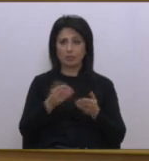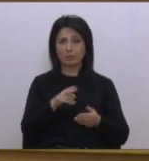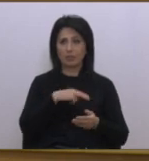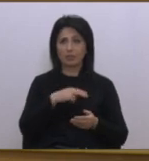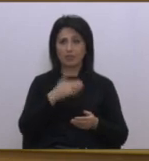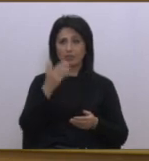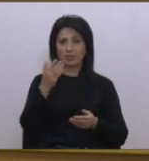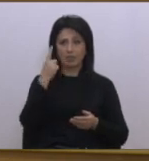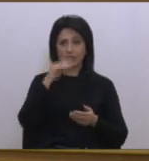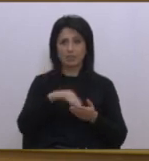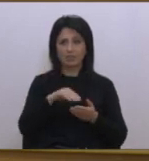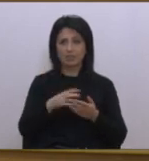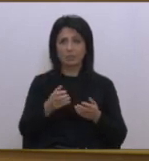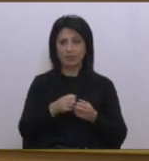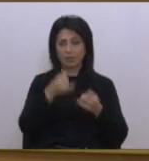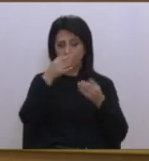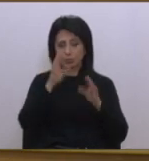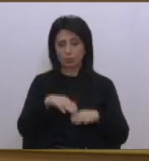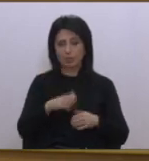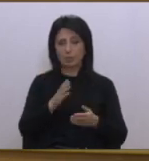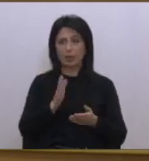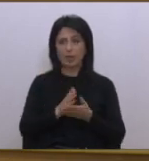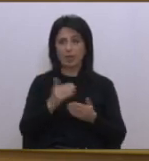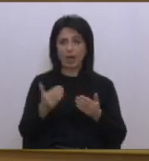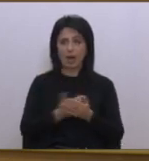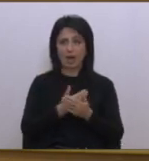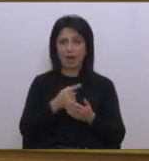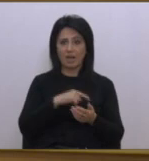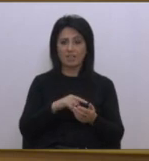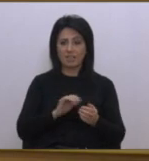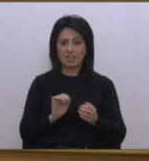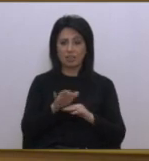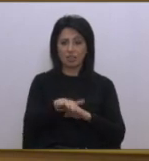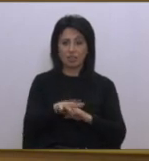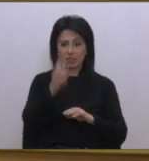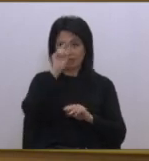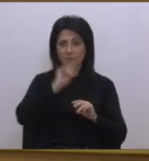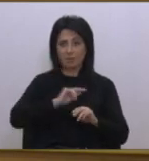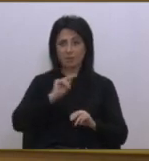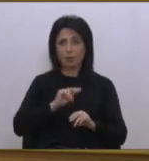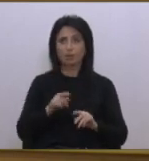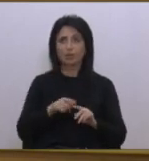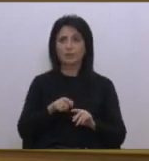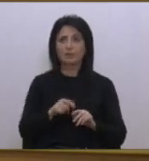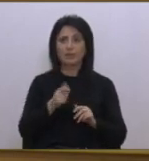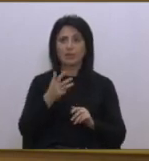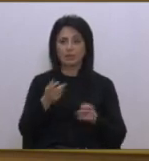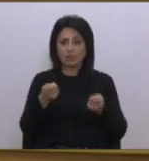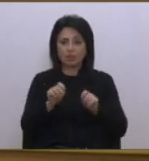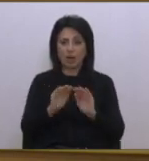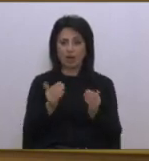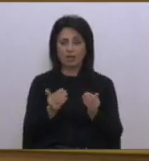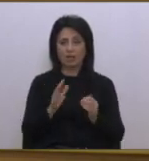პარლამენტმა თქვენი ინიციირებით მიიღო, შეუძლებელიც კი ხდებოდა ახალი სისხლის შედინება საჯარო სამსახურში, იმიტომ რომ იმდენად ჩაკეტილი